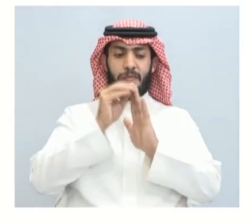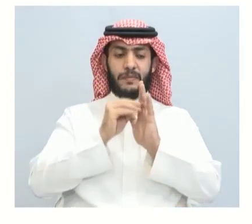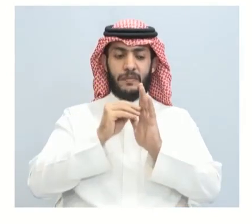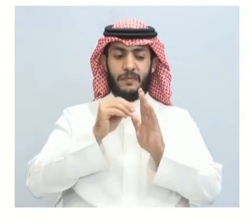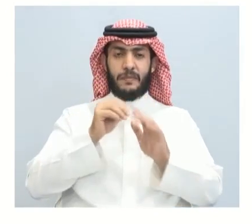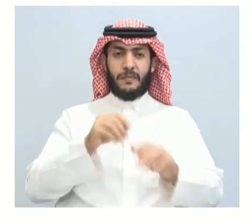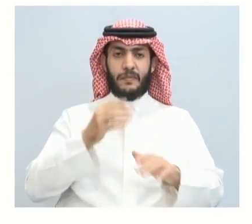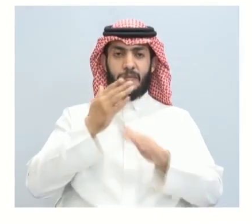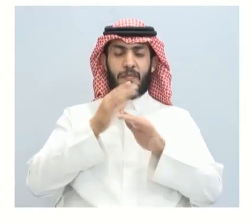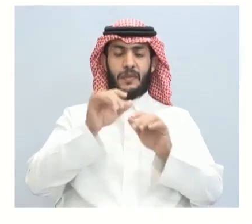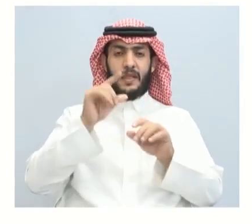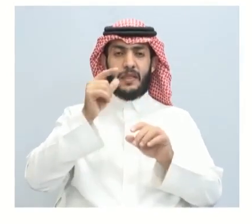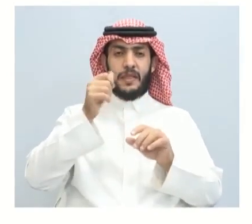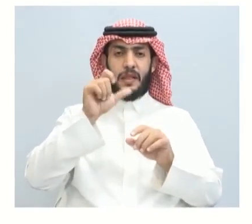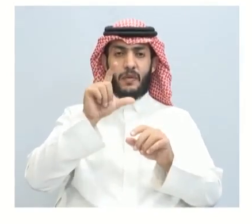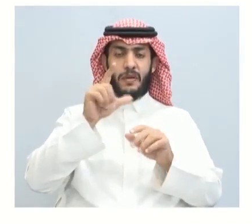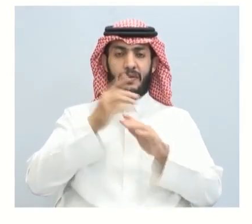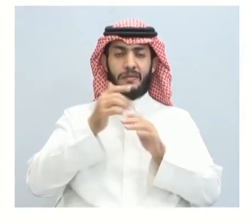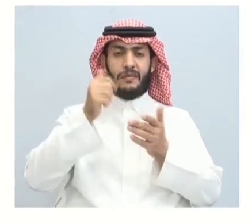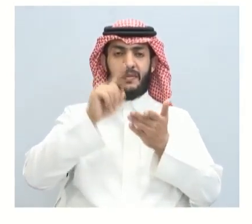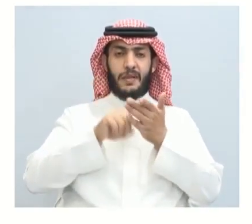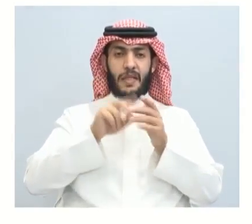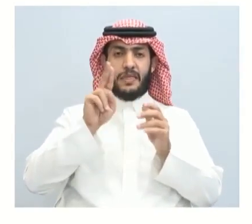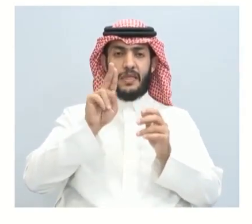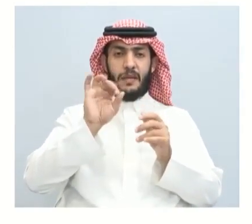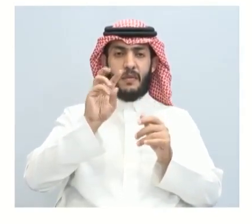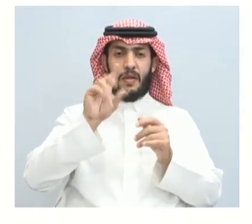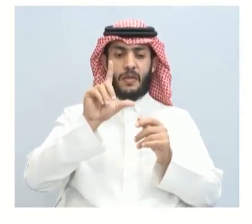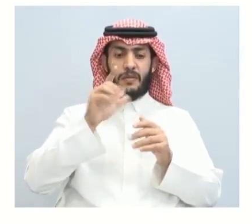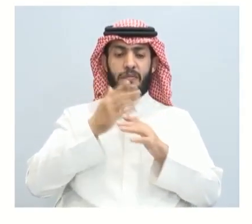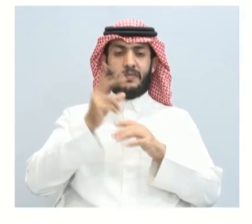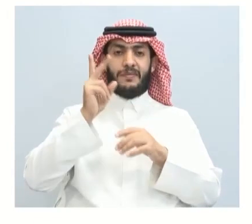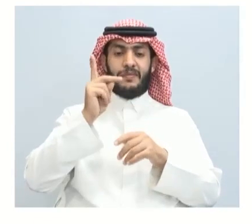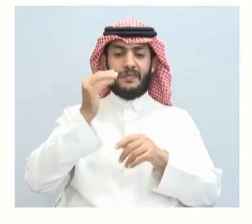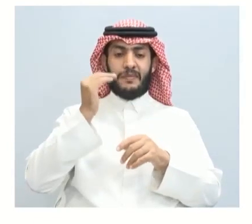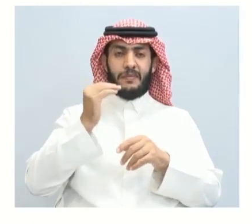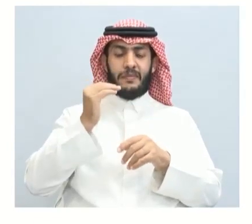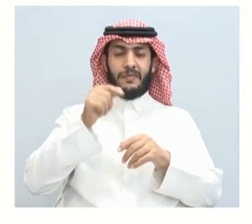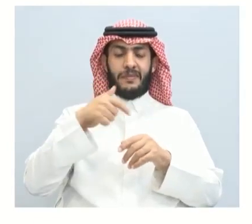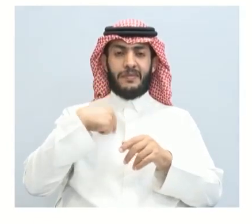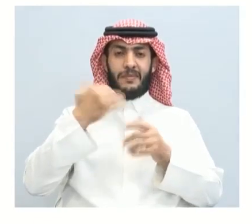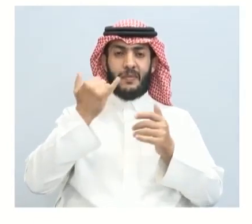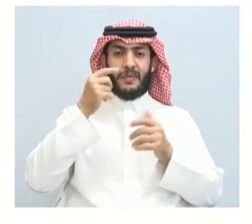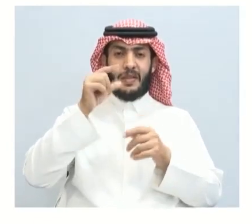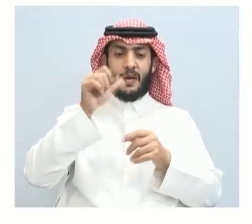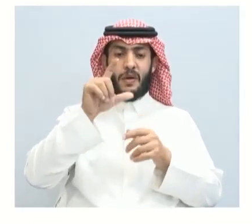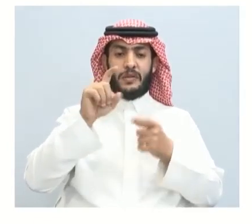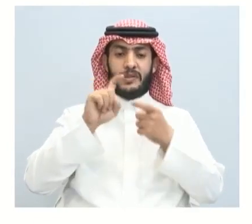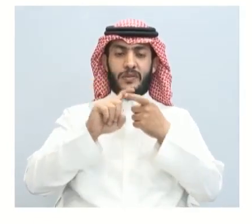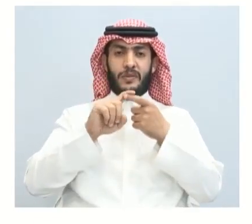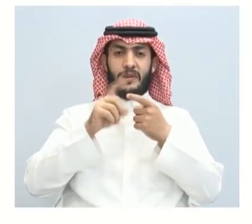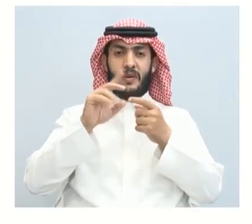في في الدوال لتحقيق التماثل طبعا احنا حنر كز على الدوال الزوجيه